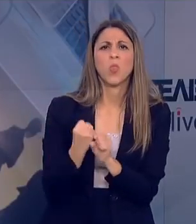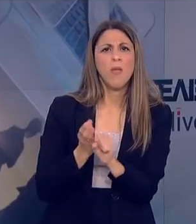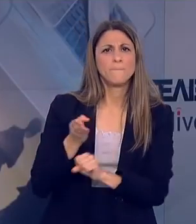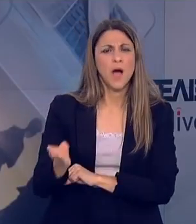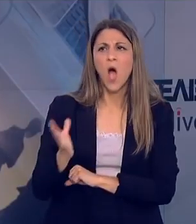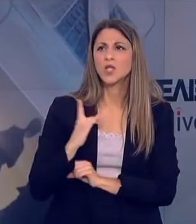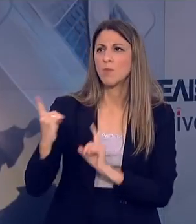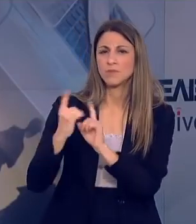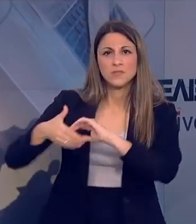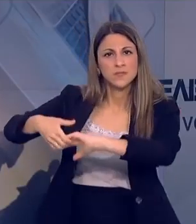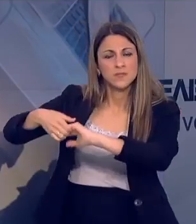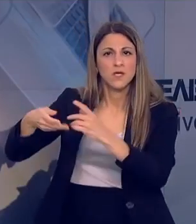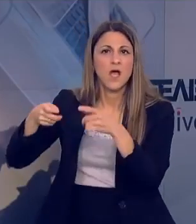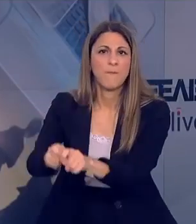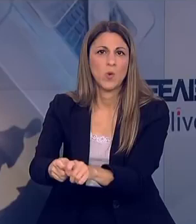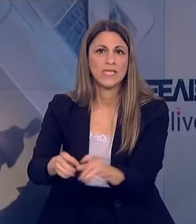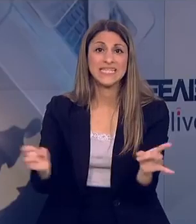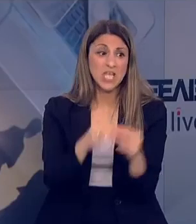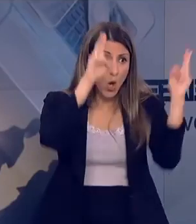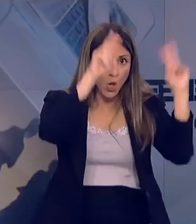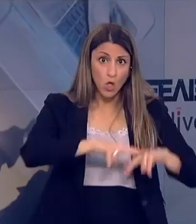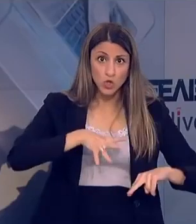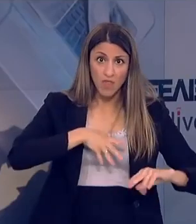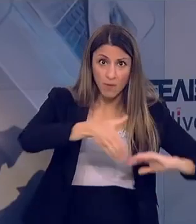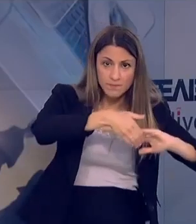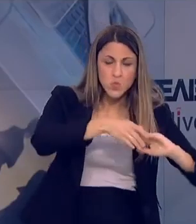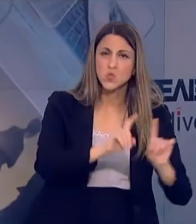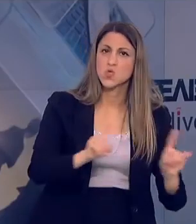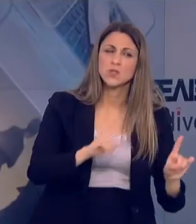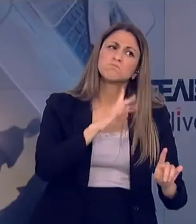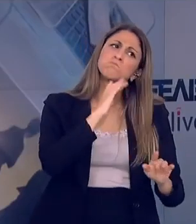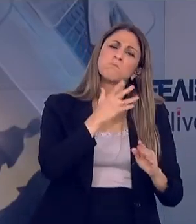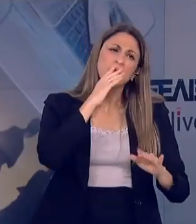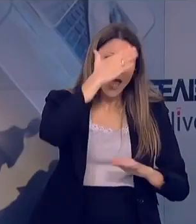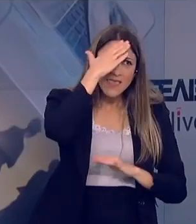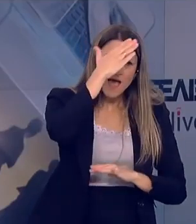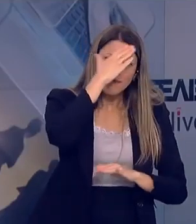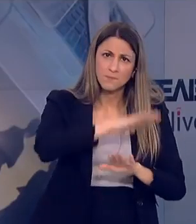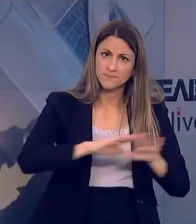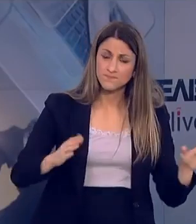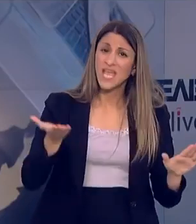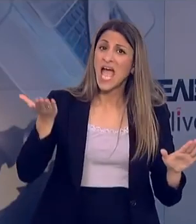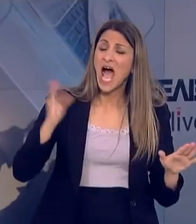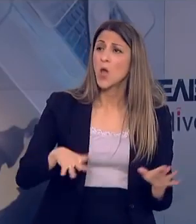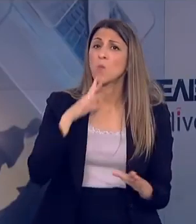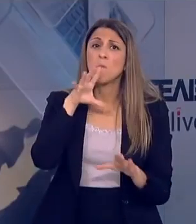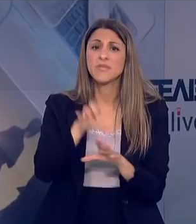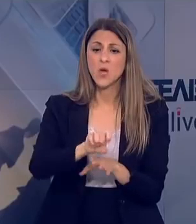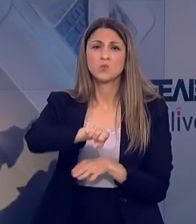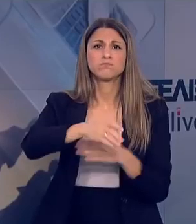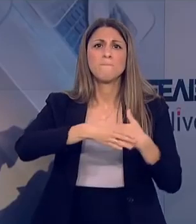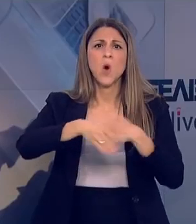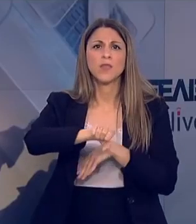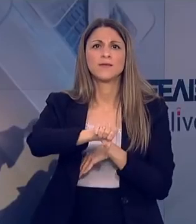ακουμπούμε. Παραδείγματος χάρη πόμολα, κουμπιά, χειρολαβές, είναι δυνητικά μολυσμένα με το νέο ή και άλλους ιούς. Πρέπει να πλένουμε τα χέρια